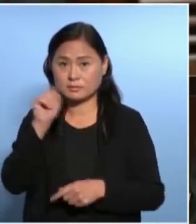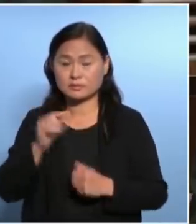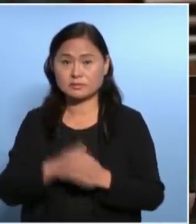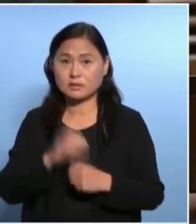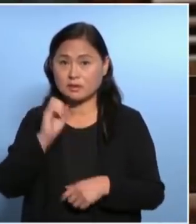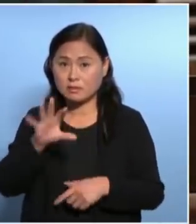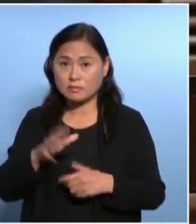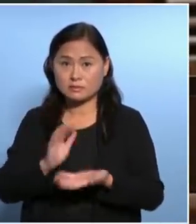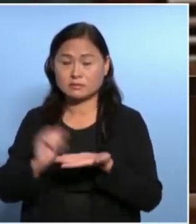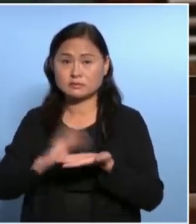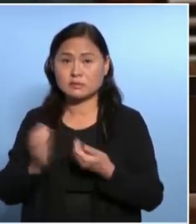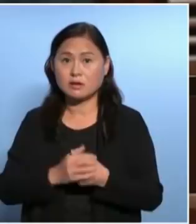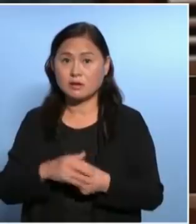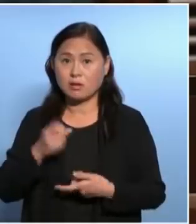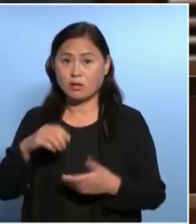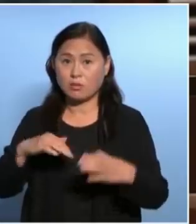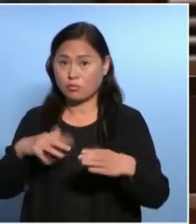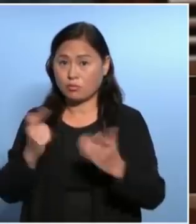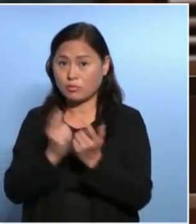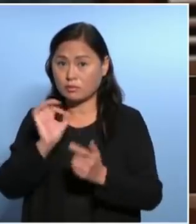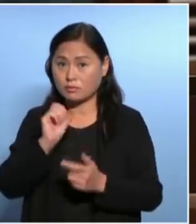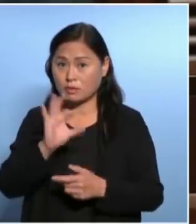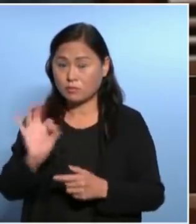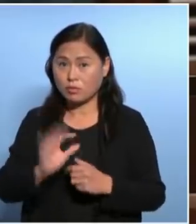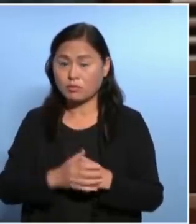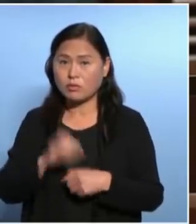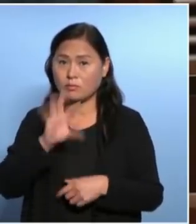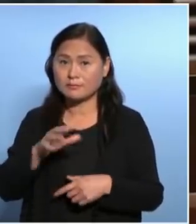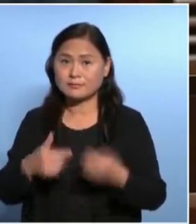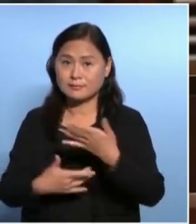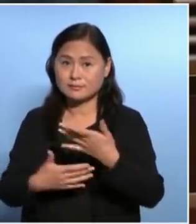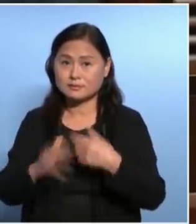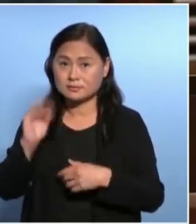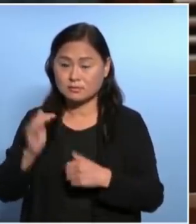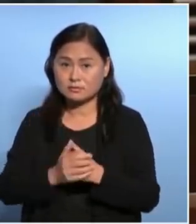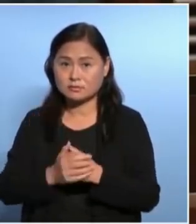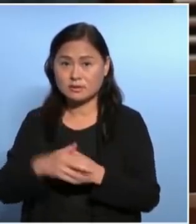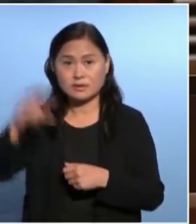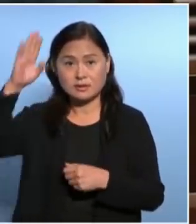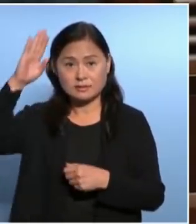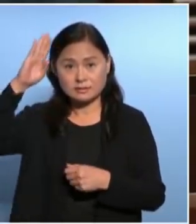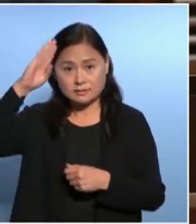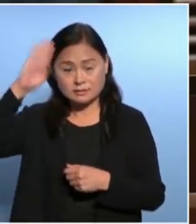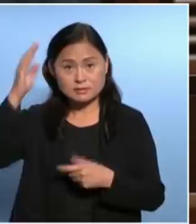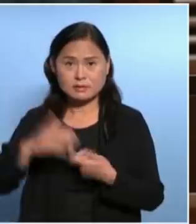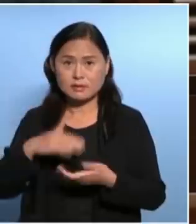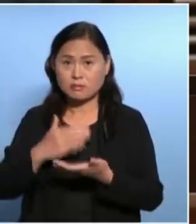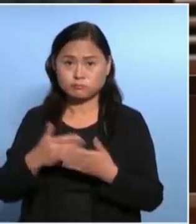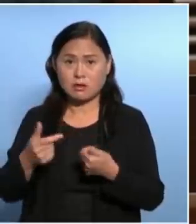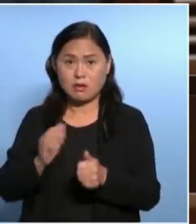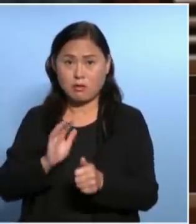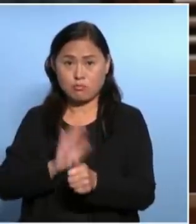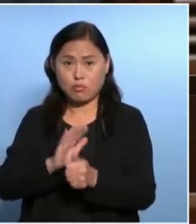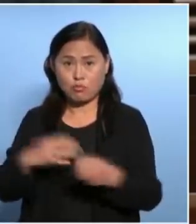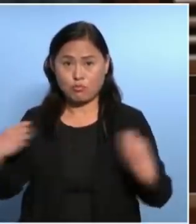我沒有問過湖北，我是問他是何時才可以將一些警察是不需要的裝備給回醫管局的